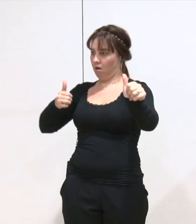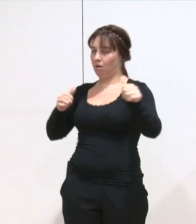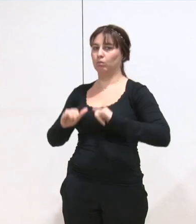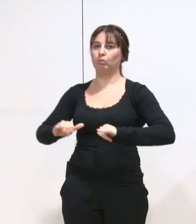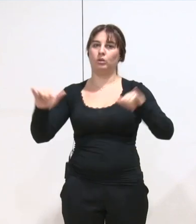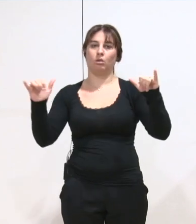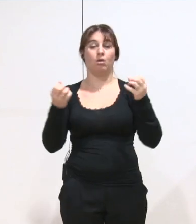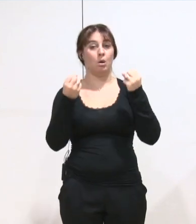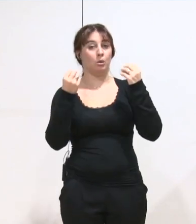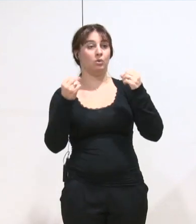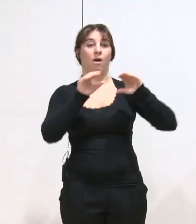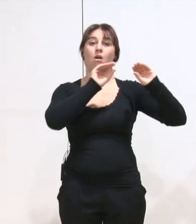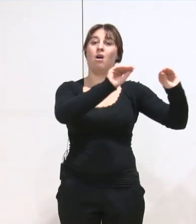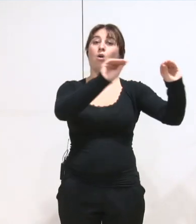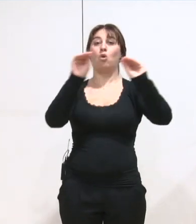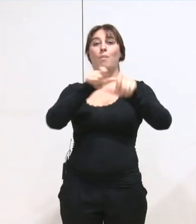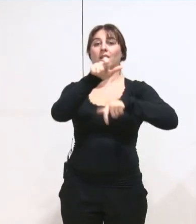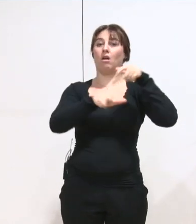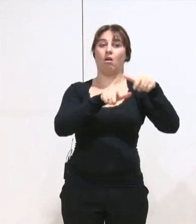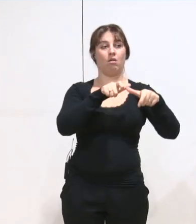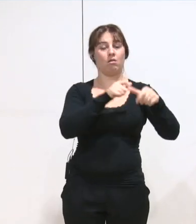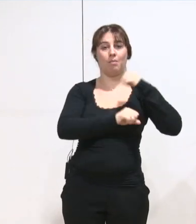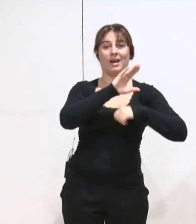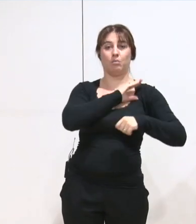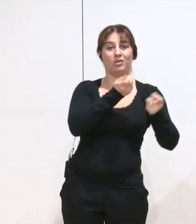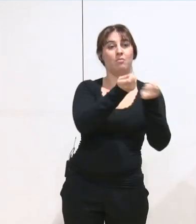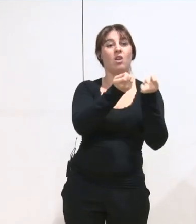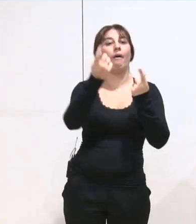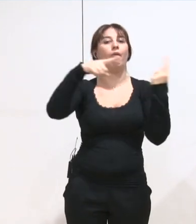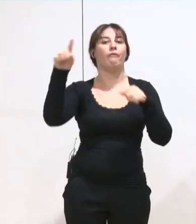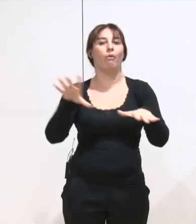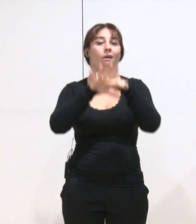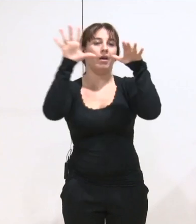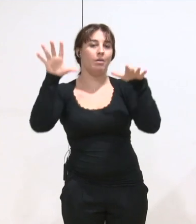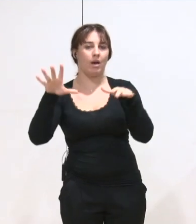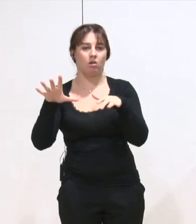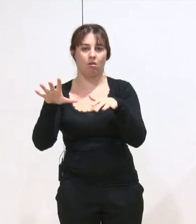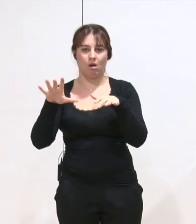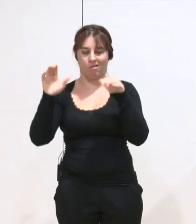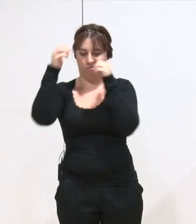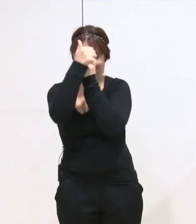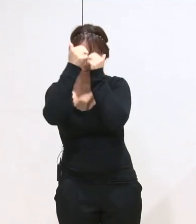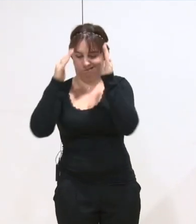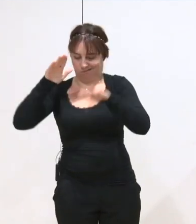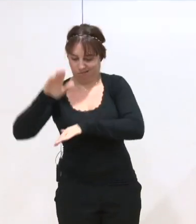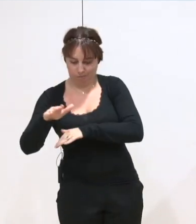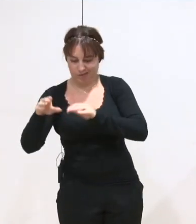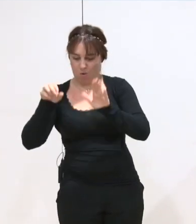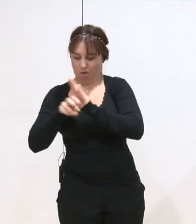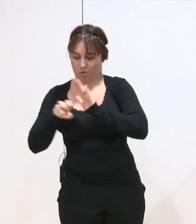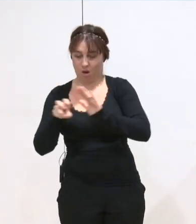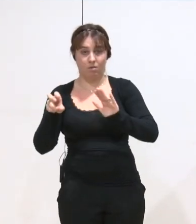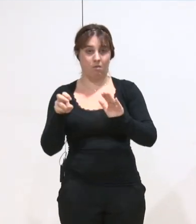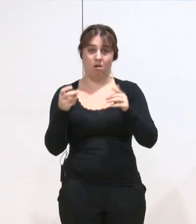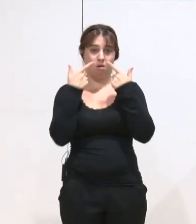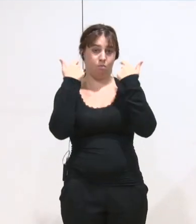les grands oubliés de votre conception étriquée du modèle grenoblois. On pourrait en débattre longtemps, mais les chiffres parlent d'eux-mêmes.